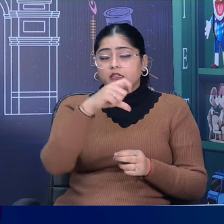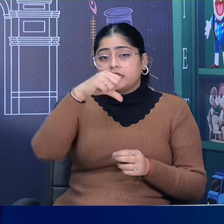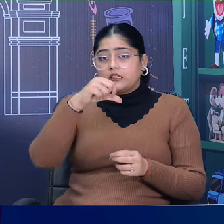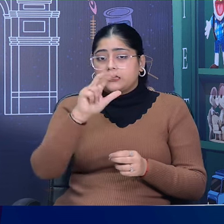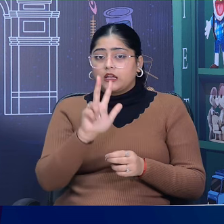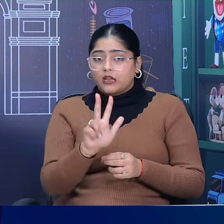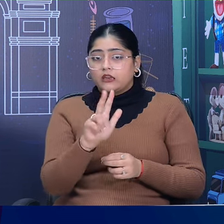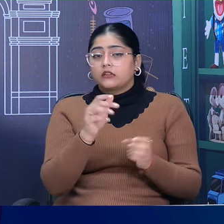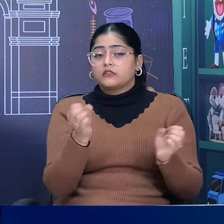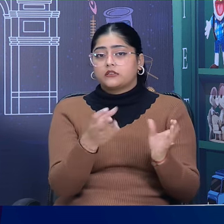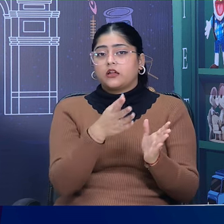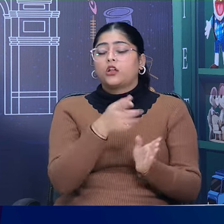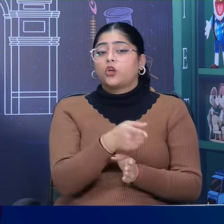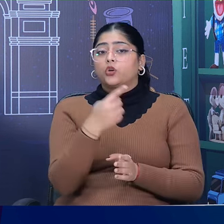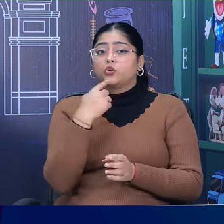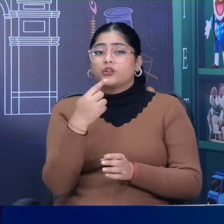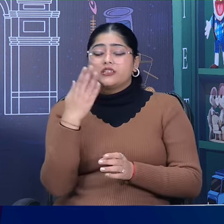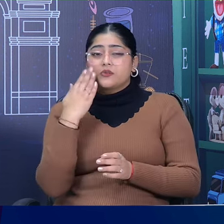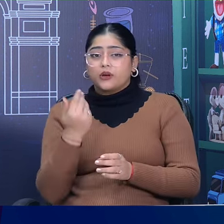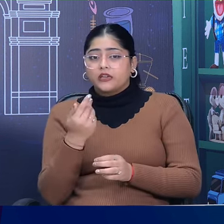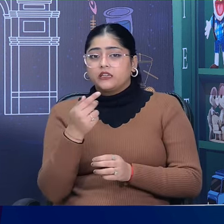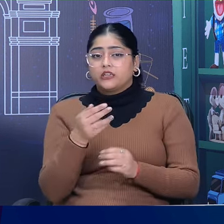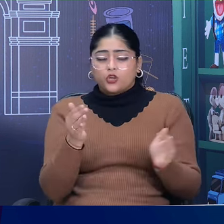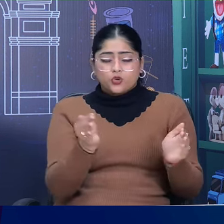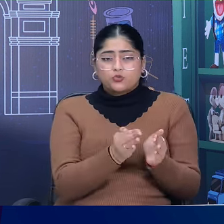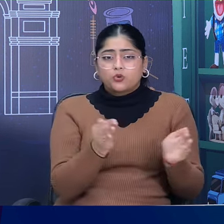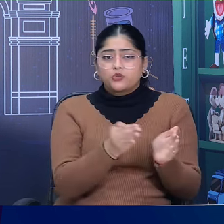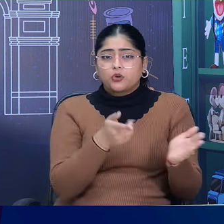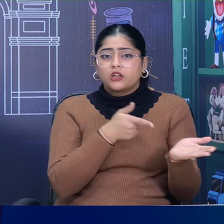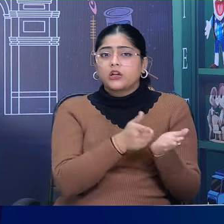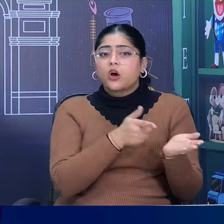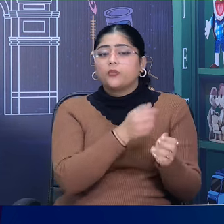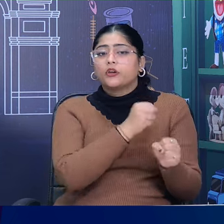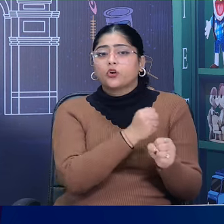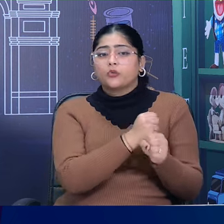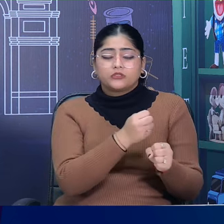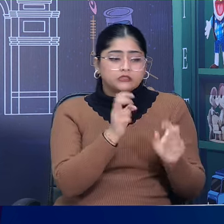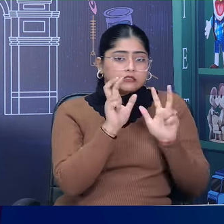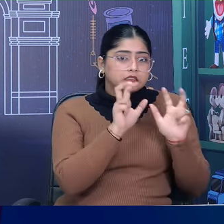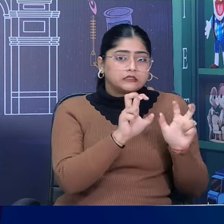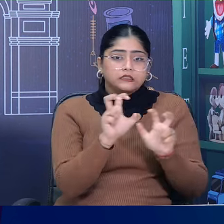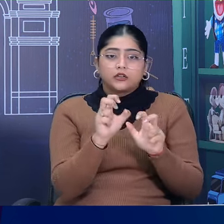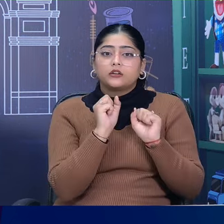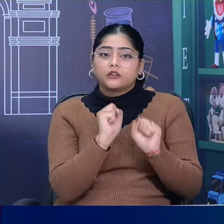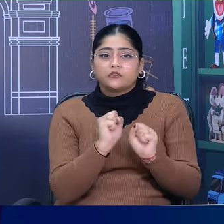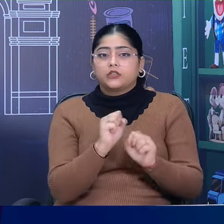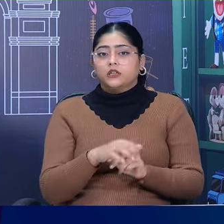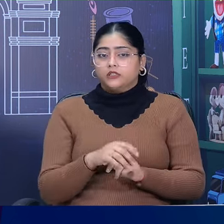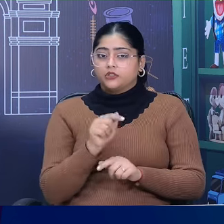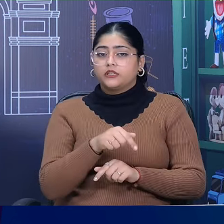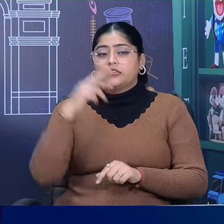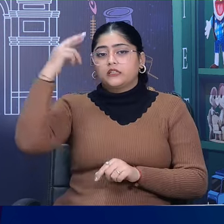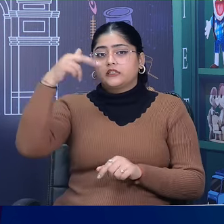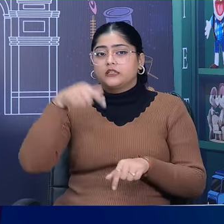तक नहीं पहुंच पा रहे यहां तक कि यह कहा जाता है कि पंचायती राज डेमोक्रेसी का सबसे सिंपल फॉर्म है अब अगर हमें